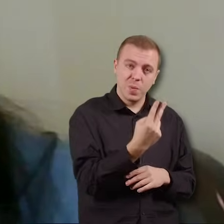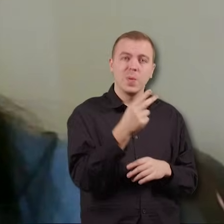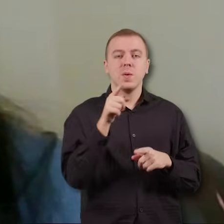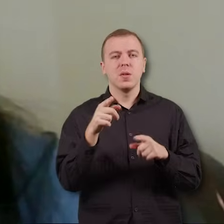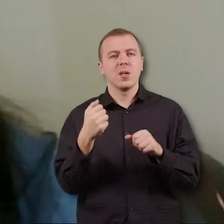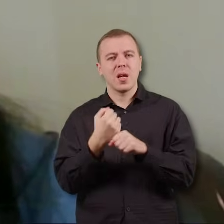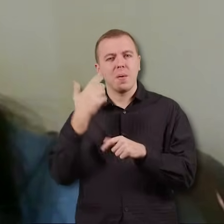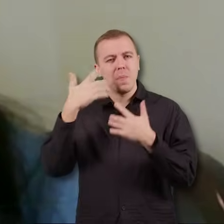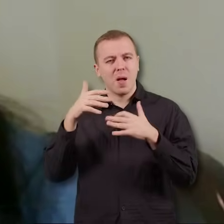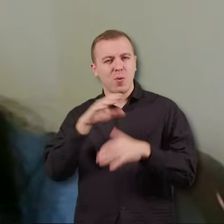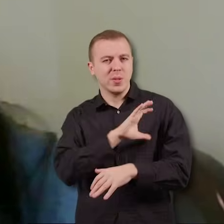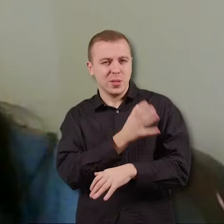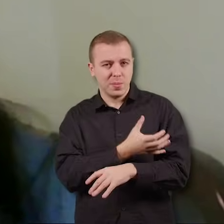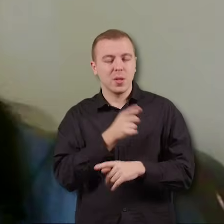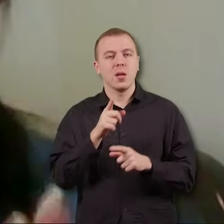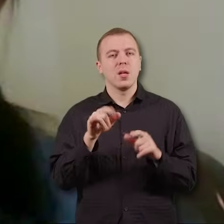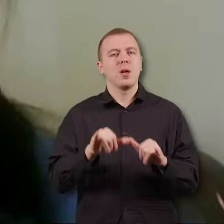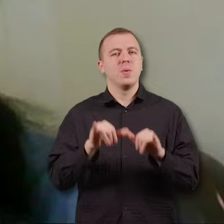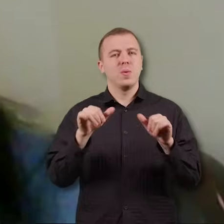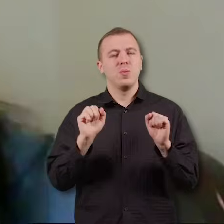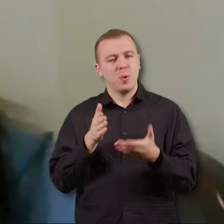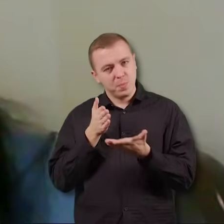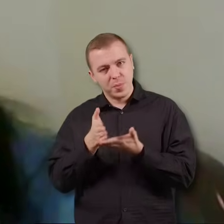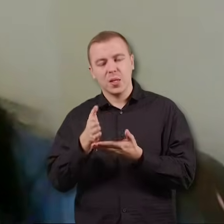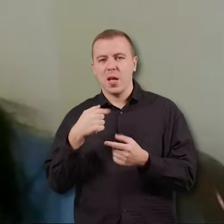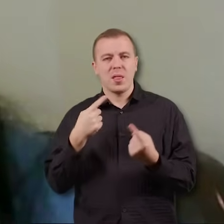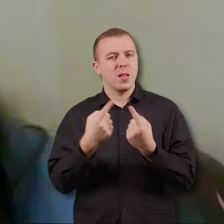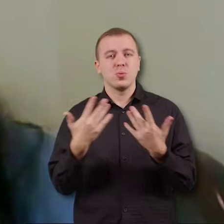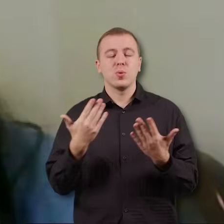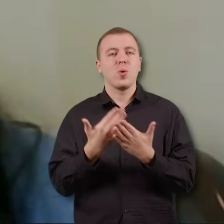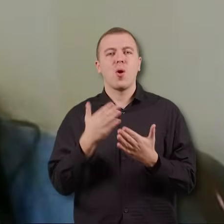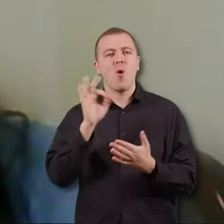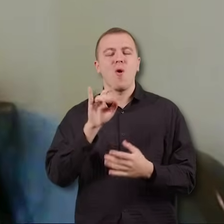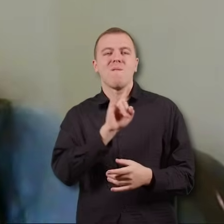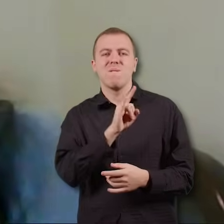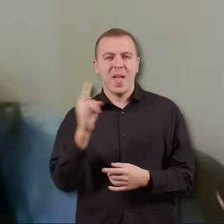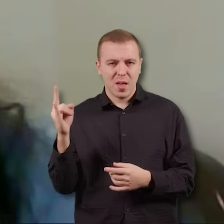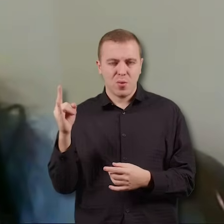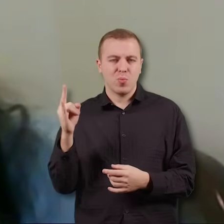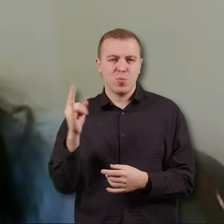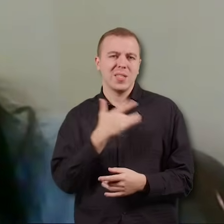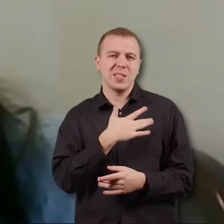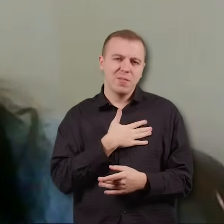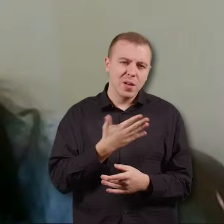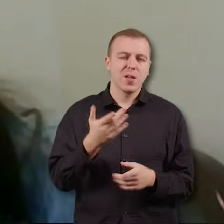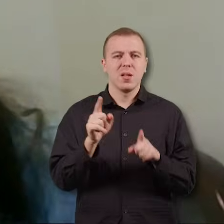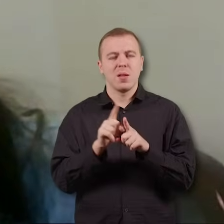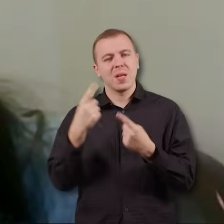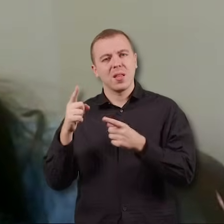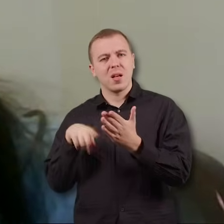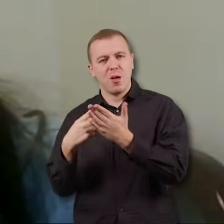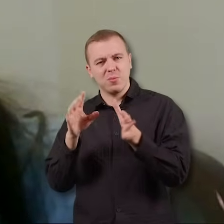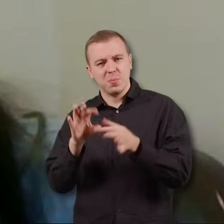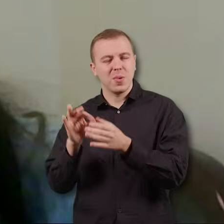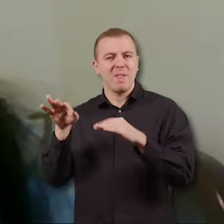stipriai galvočiau arba netgi labiau linkčiau nepritarti dėl vaikų įsivaikinimų ir visų kitų klausimų, kurie